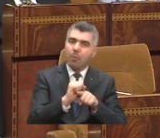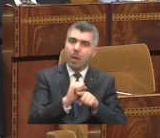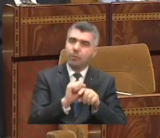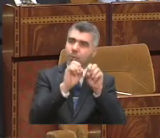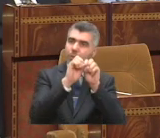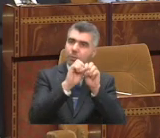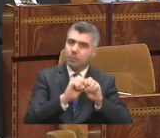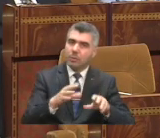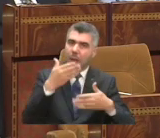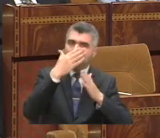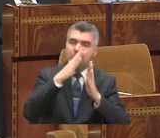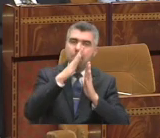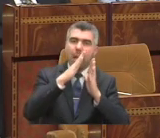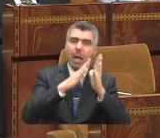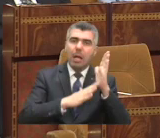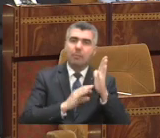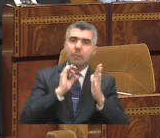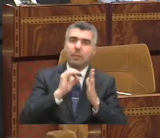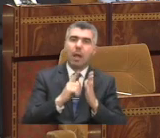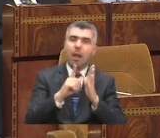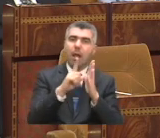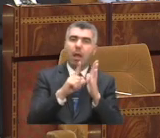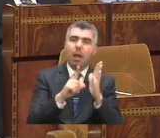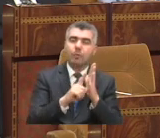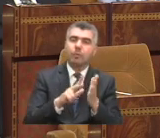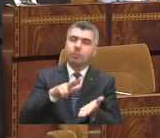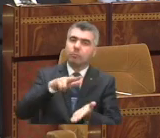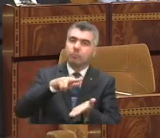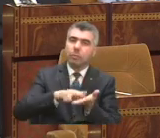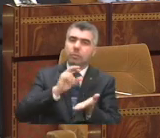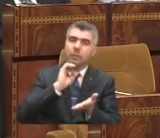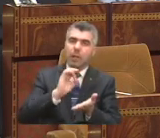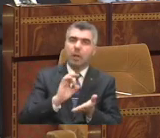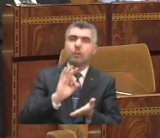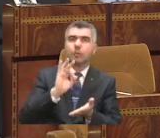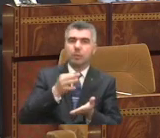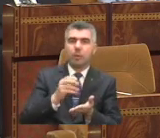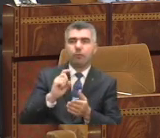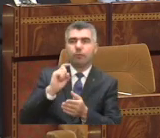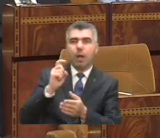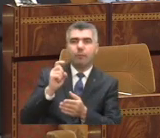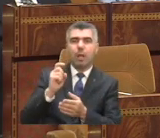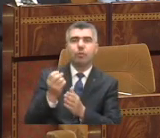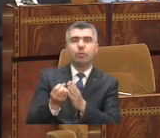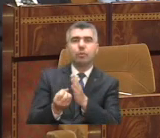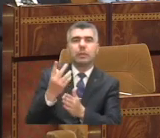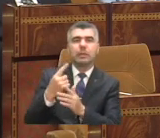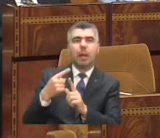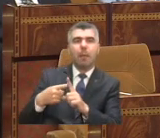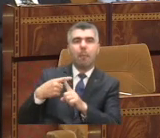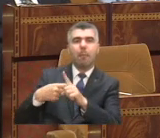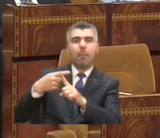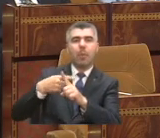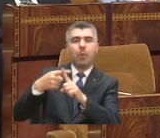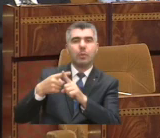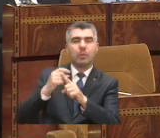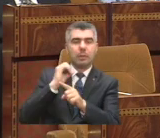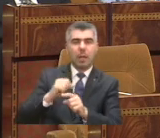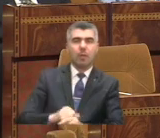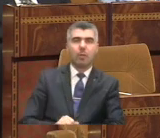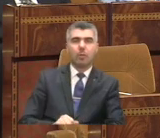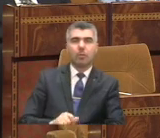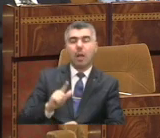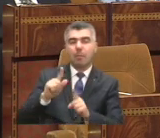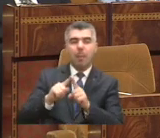التراب الوطني، خصوصا أن القانون ينص على اعتماد نظام أجور جديد لمهني الصحة وتحديد